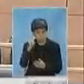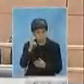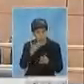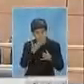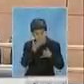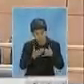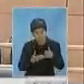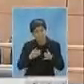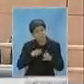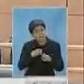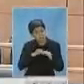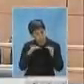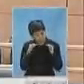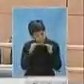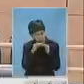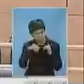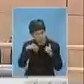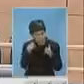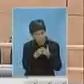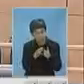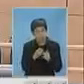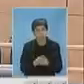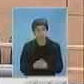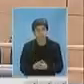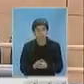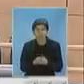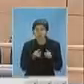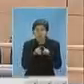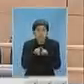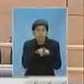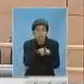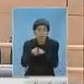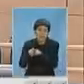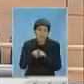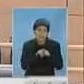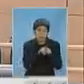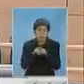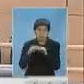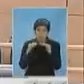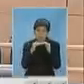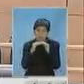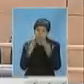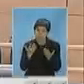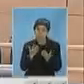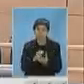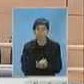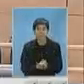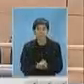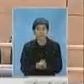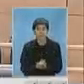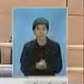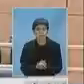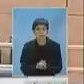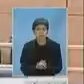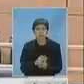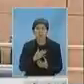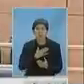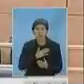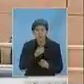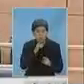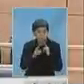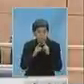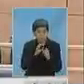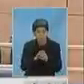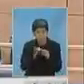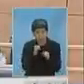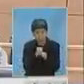ชินวัตรควรได้รับความยุติธรรมเหมือนที่คนอื่นได้รับใช่หรือไม่แล้วเรากำลังพูด